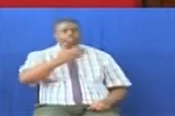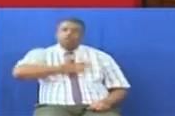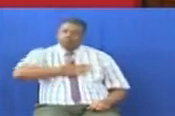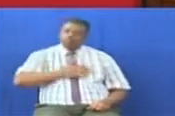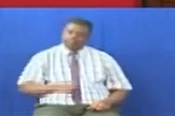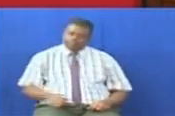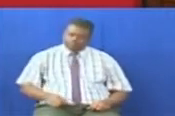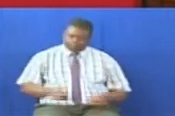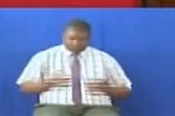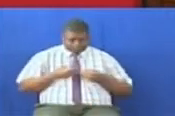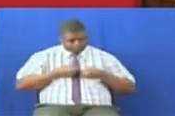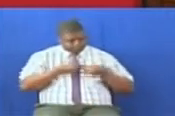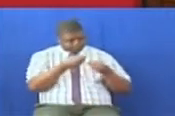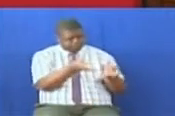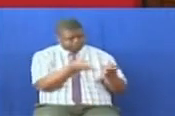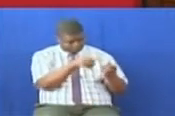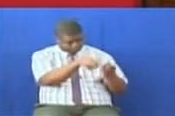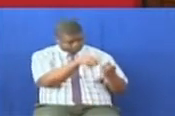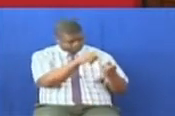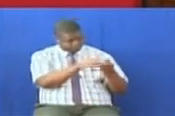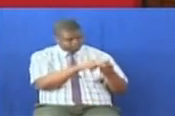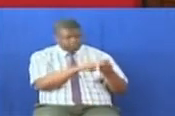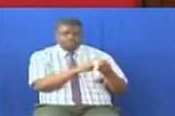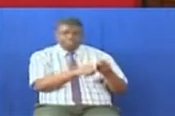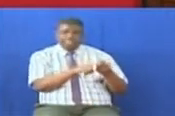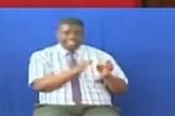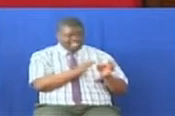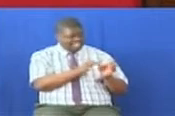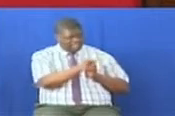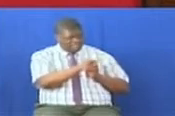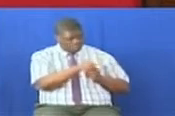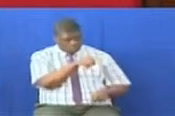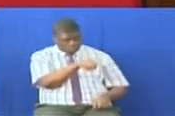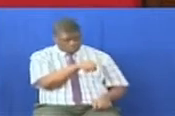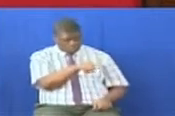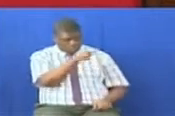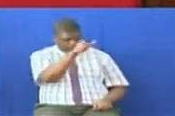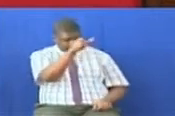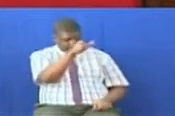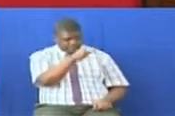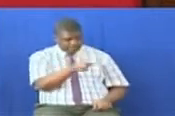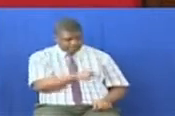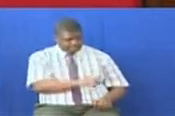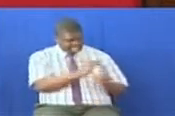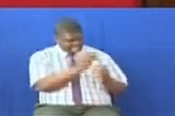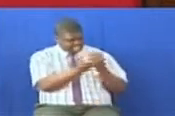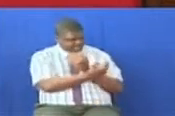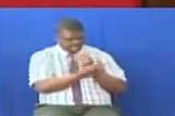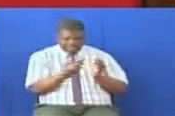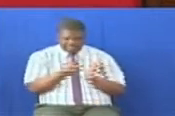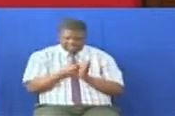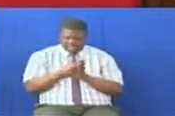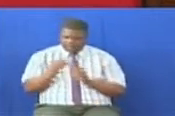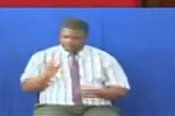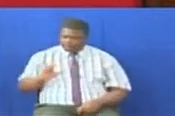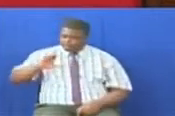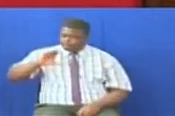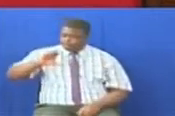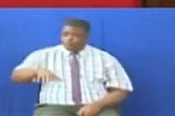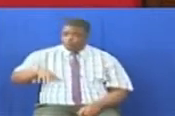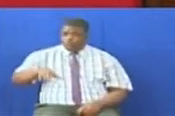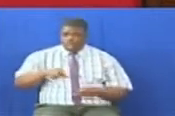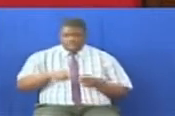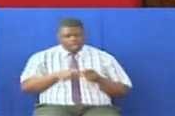cha ukaguzi na udhibiti wa fedha za mikoa na halmashauri